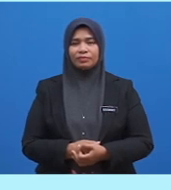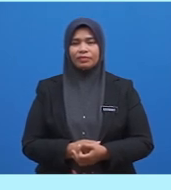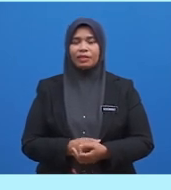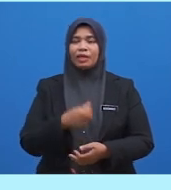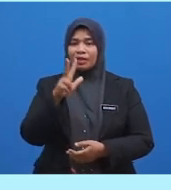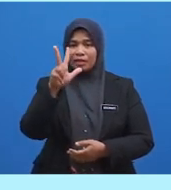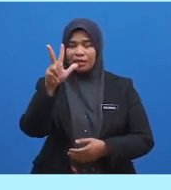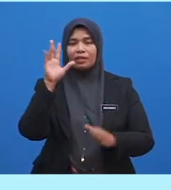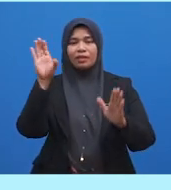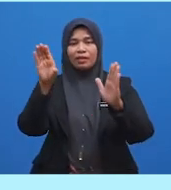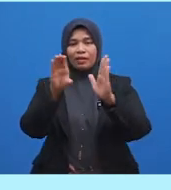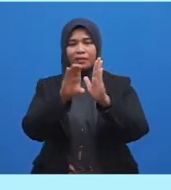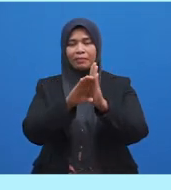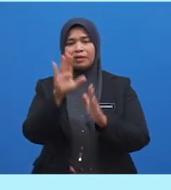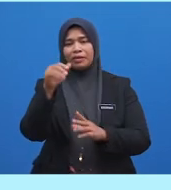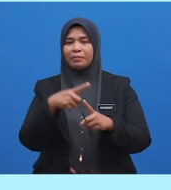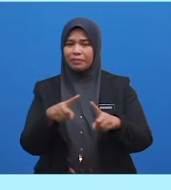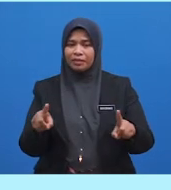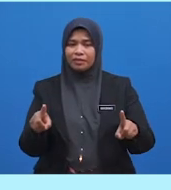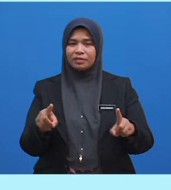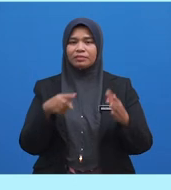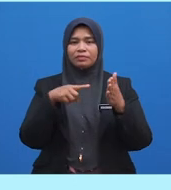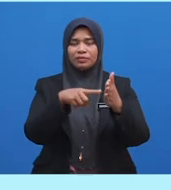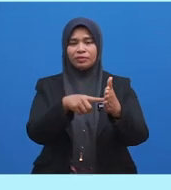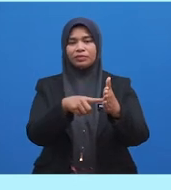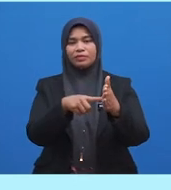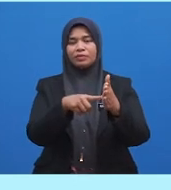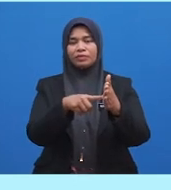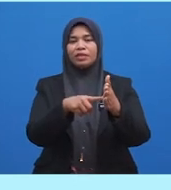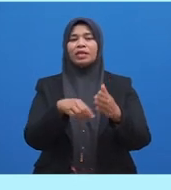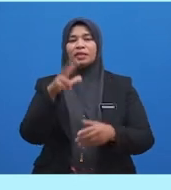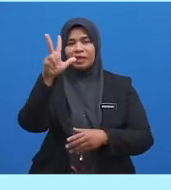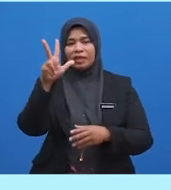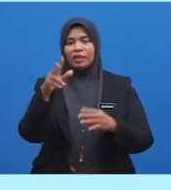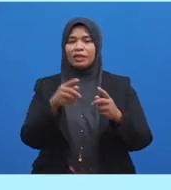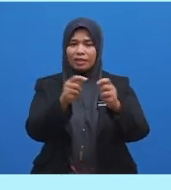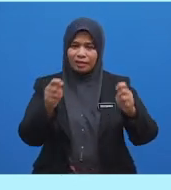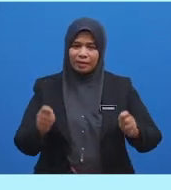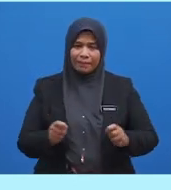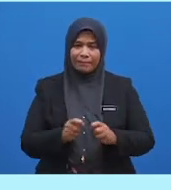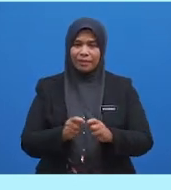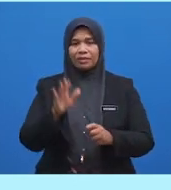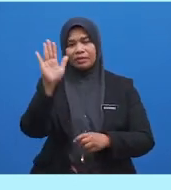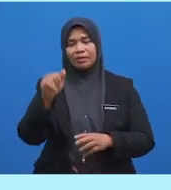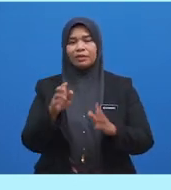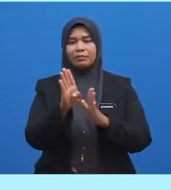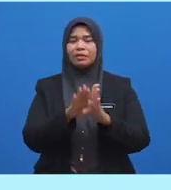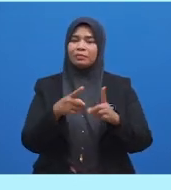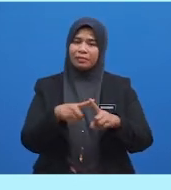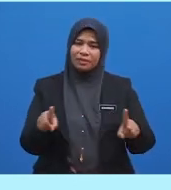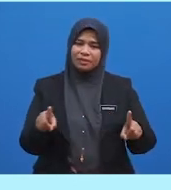MP3 gambar yang berbeda menunjukkan tiga tempat yang berbeza